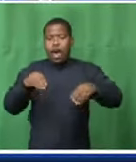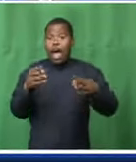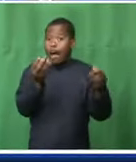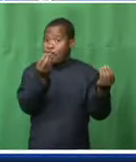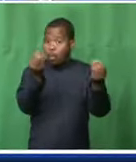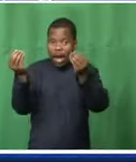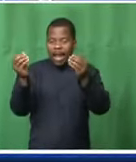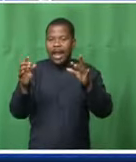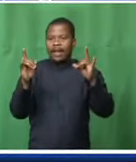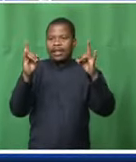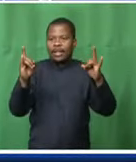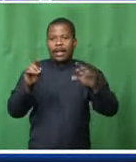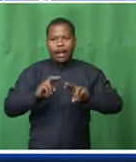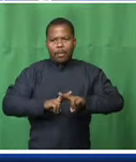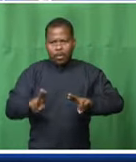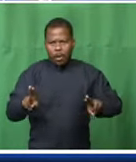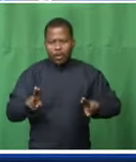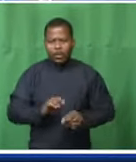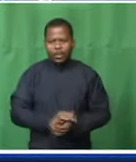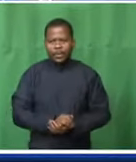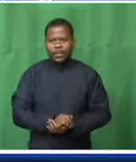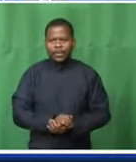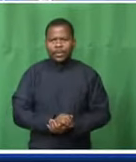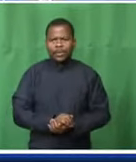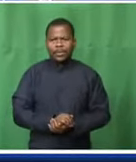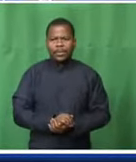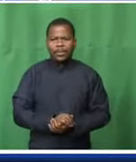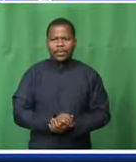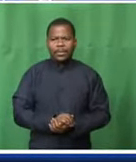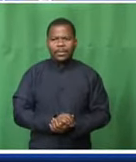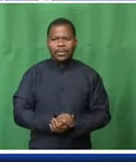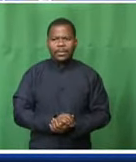lesikhulumile kakhulu ngako kulohlangothi